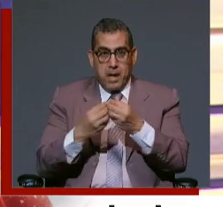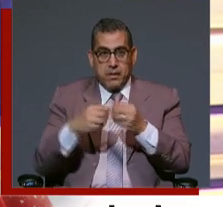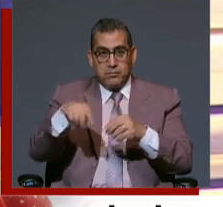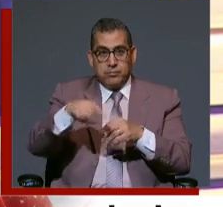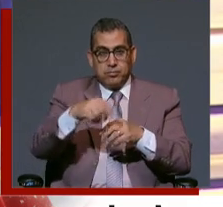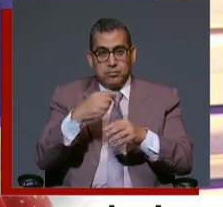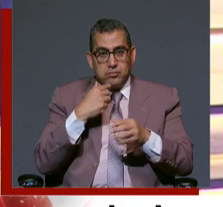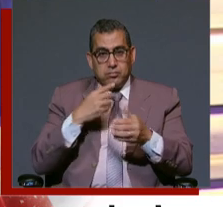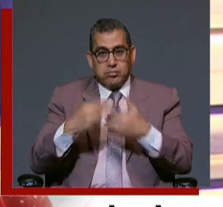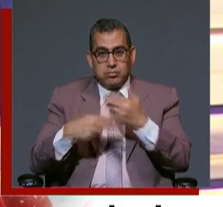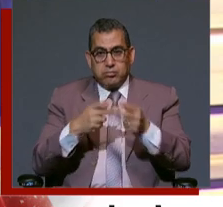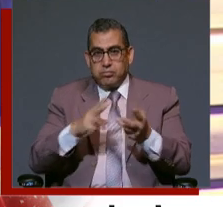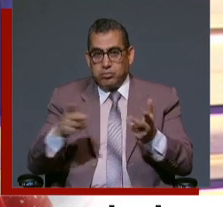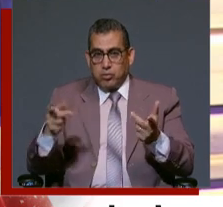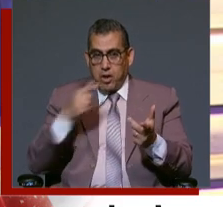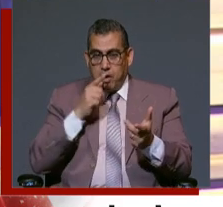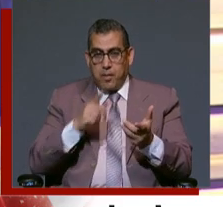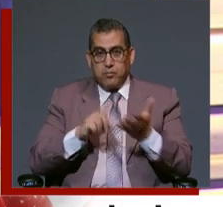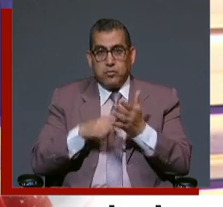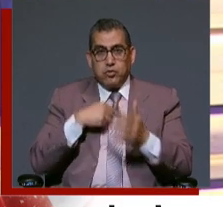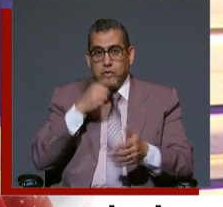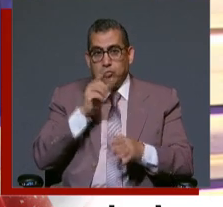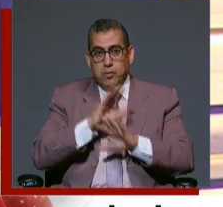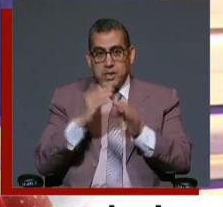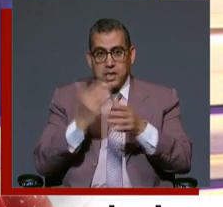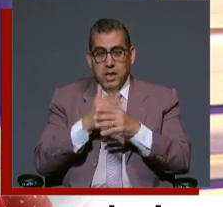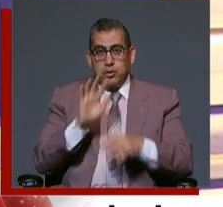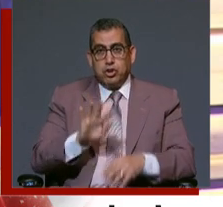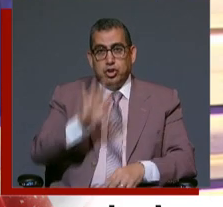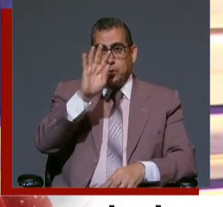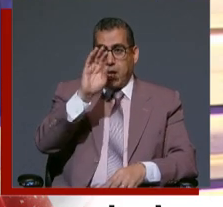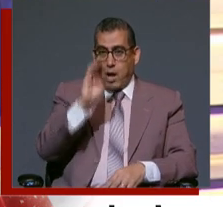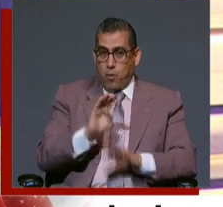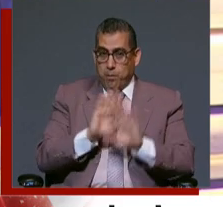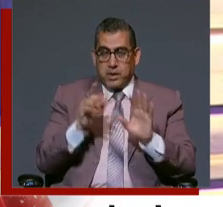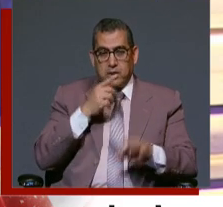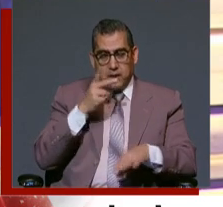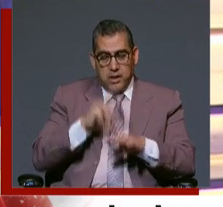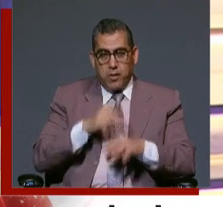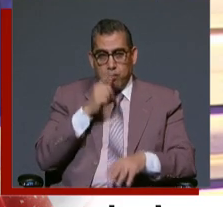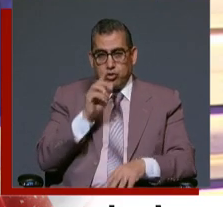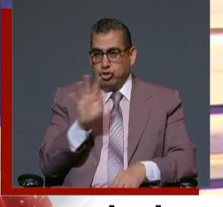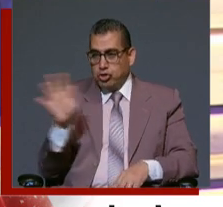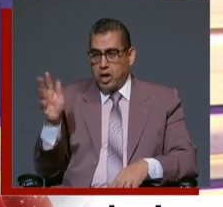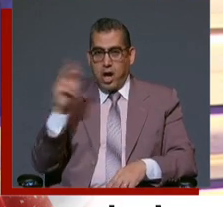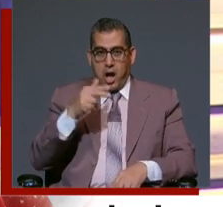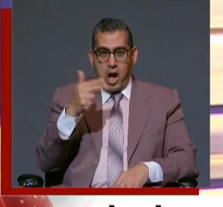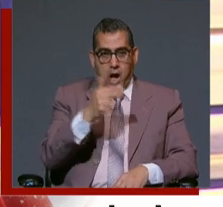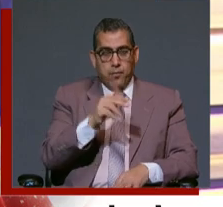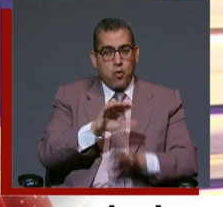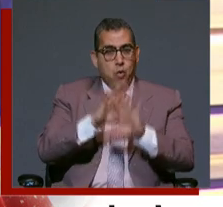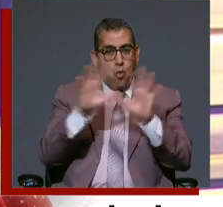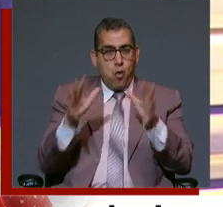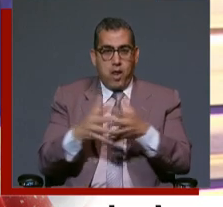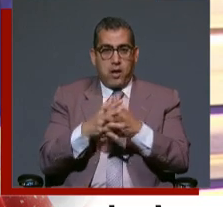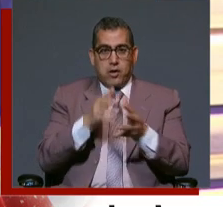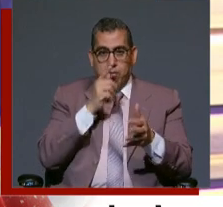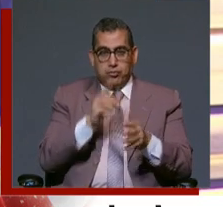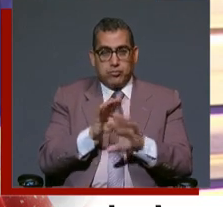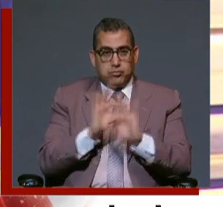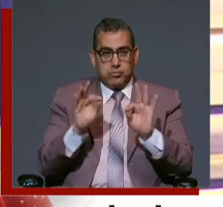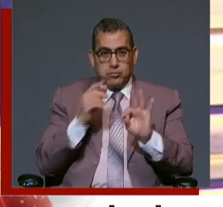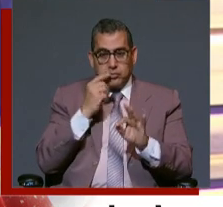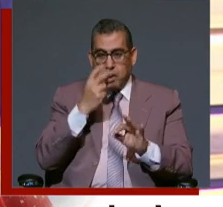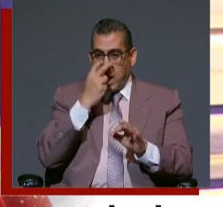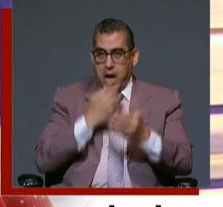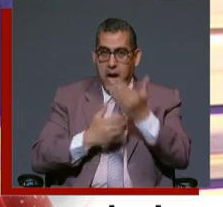الاتساعات المختلفة، لا أتحدث فقط عن الشمال والجنوب لكني أتحدث شرقا وغربا، أتحدث عن ماض